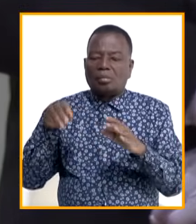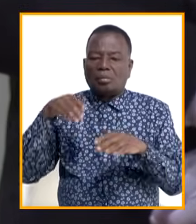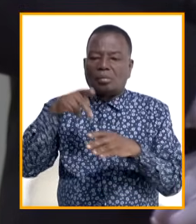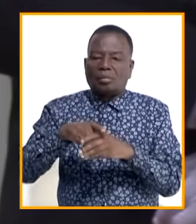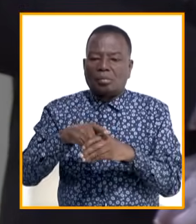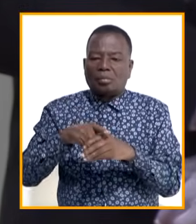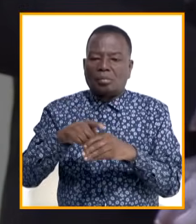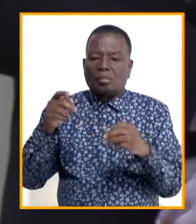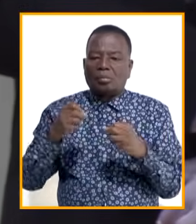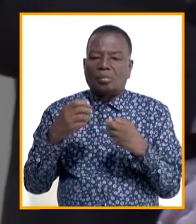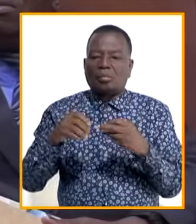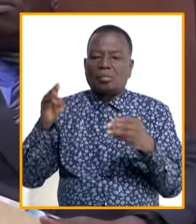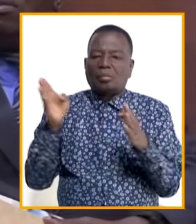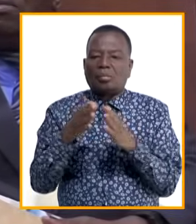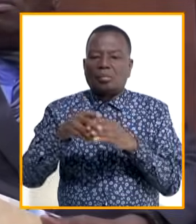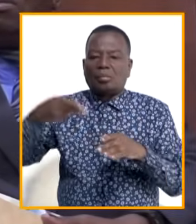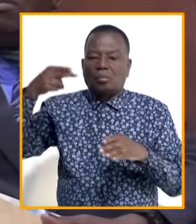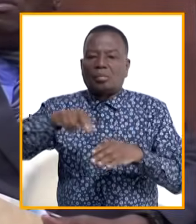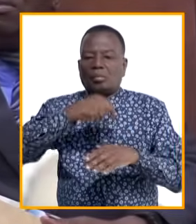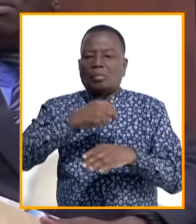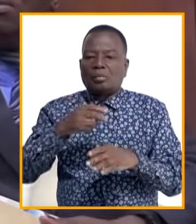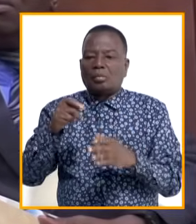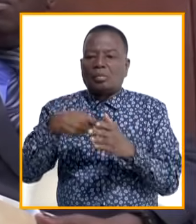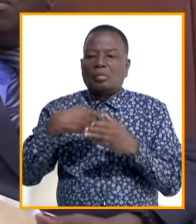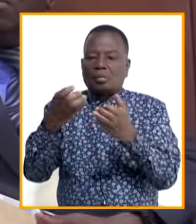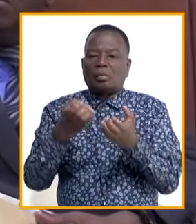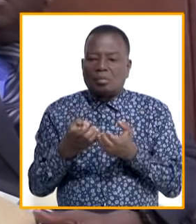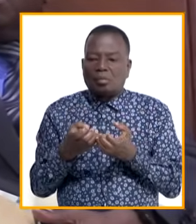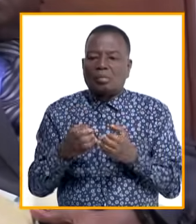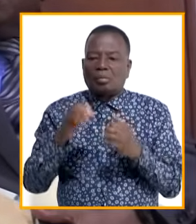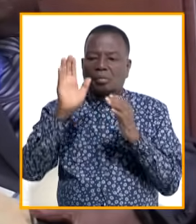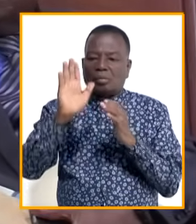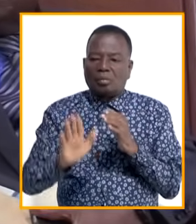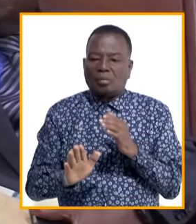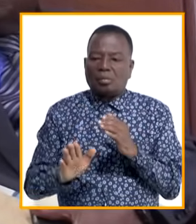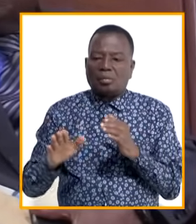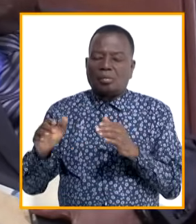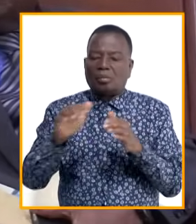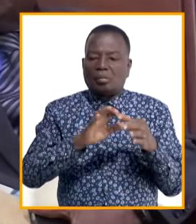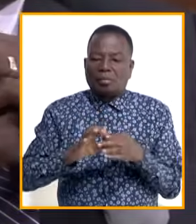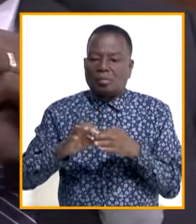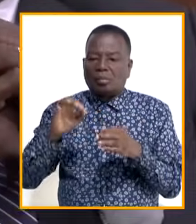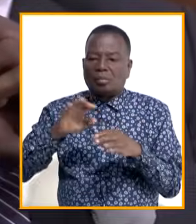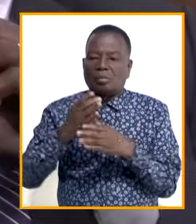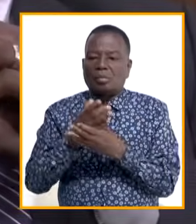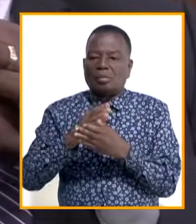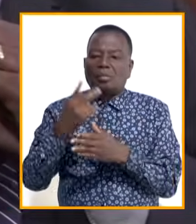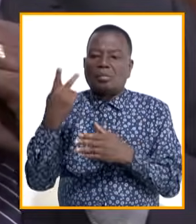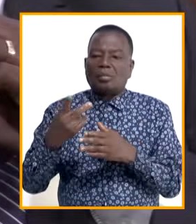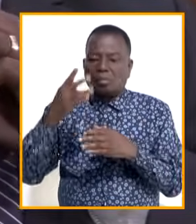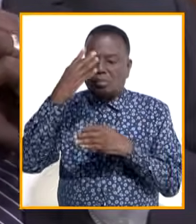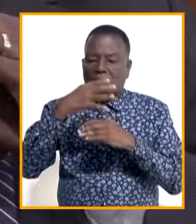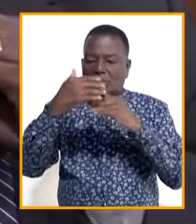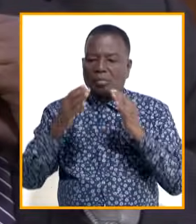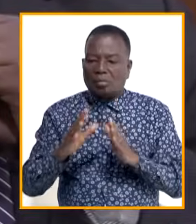plusieurs rencontres de haut niveau. Je voudrais saluer l'excellente collaboration entre les deux chambres du Parlement de notre